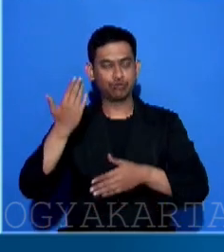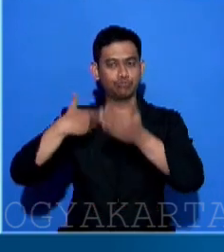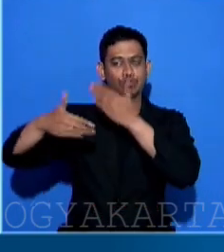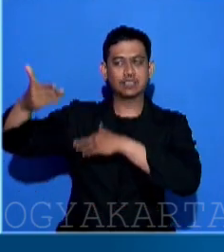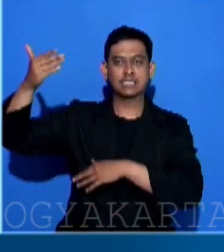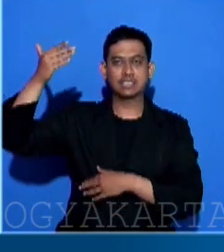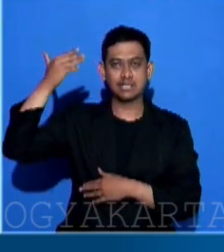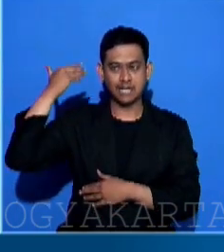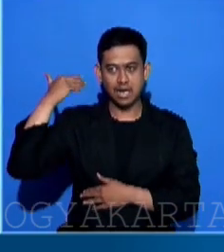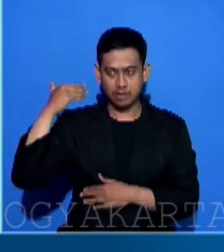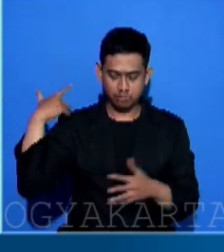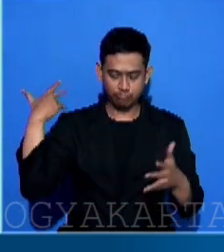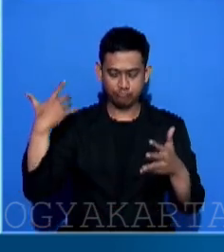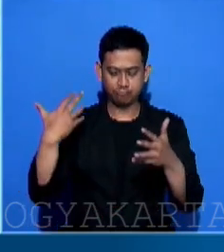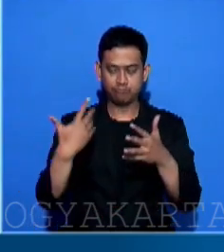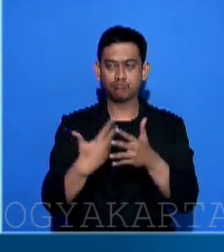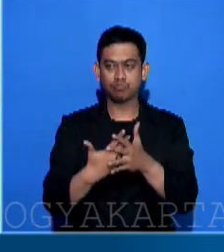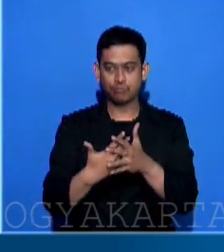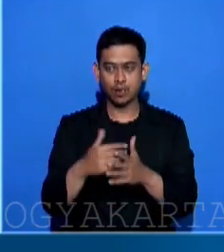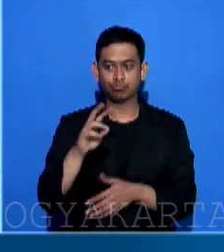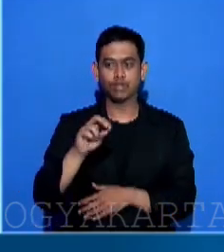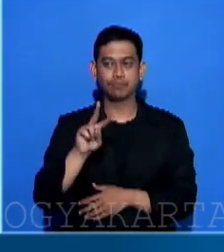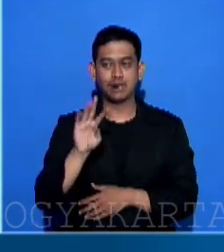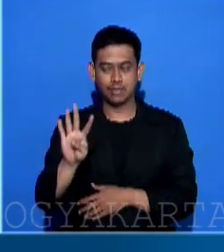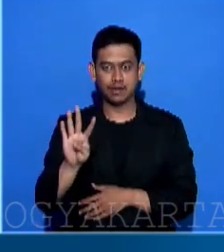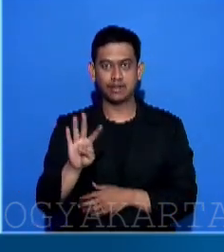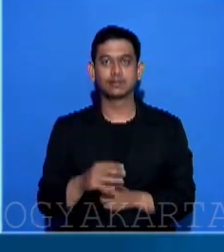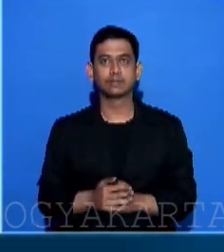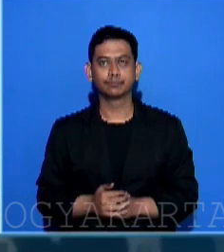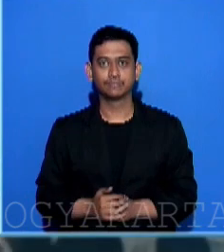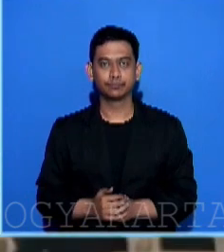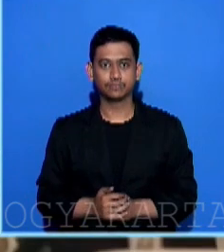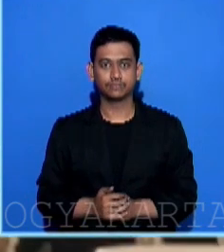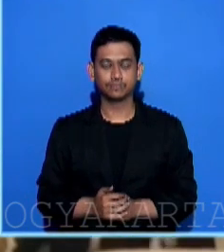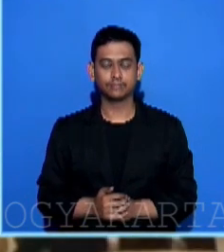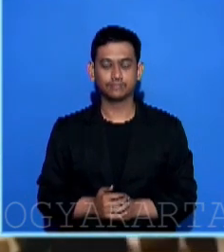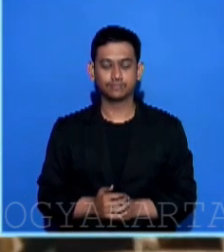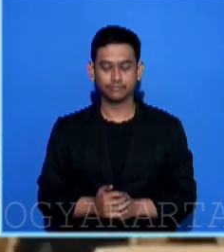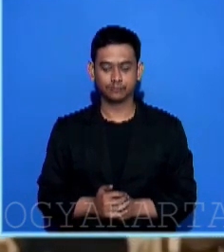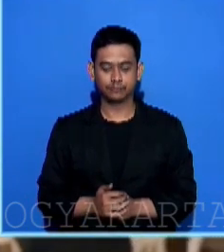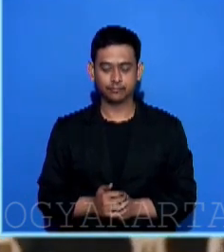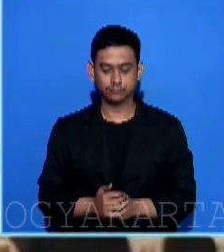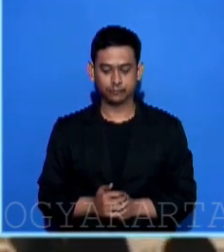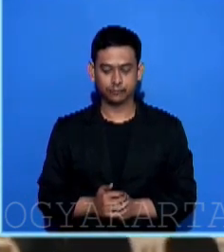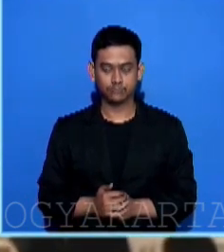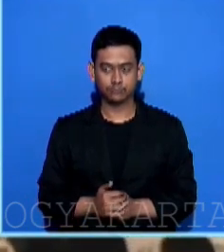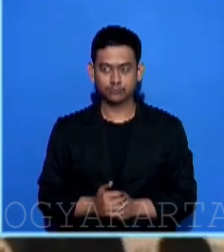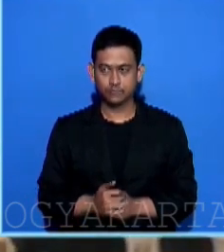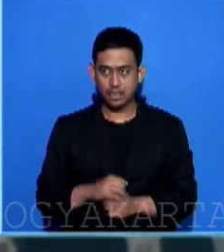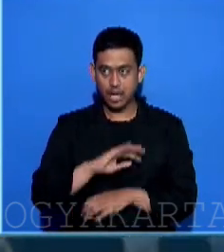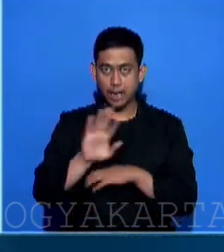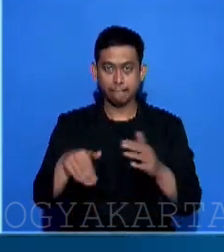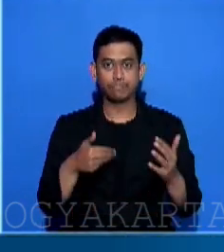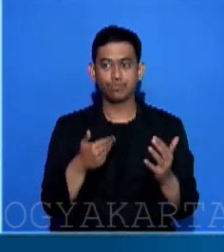terlebih menjelang pemilihan umum 2024 sehingga singkat saya mengalami semua bahkan ulang tahun